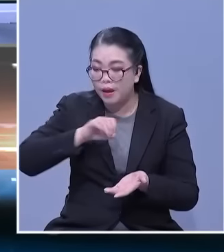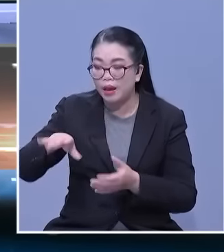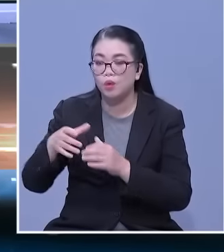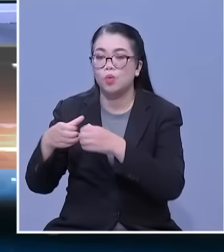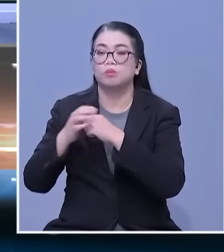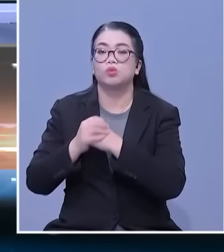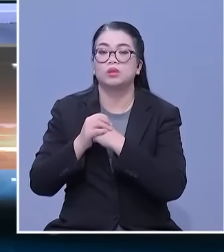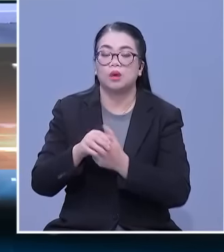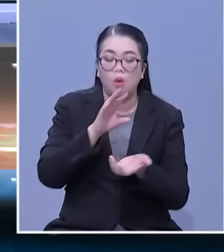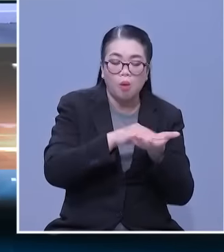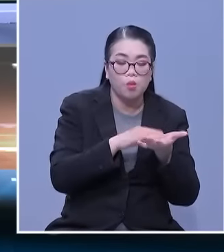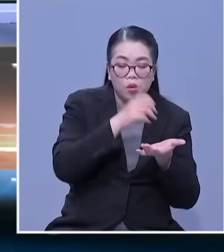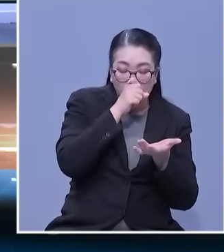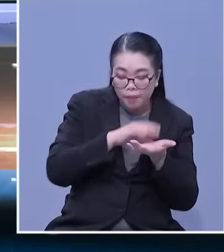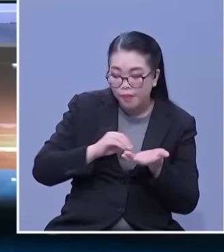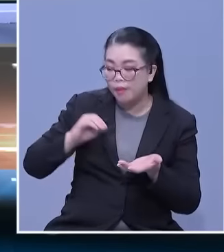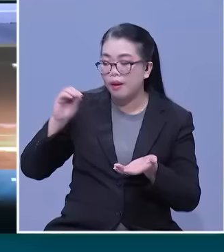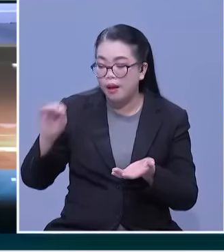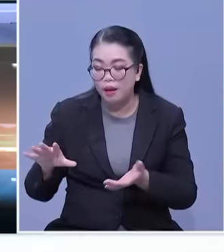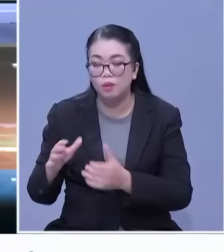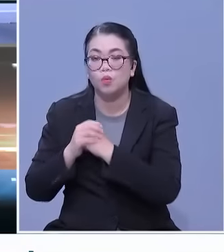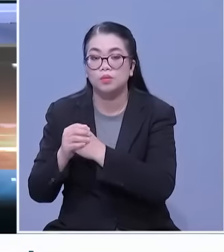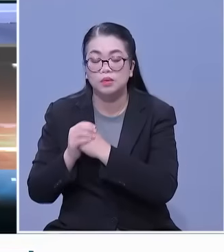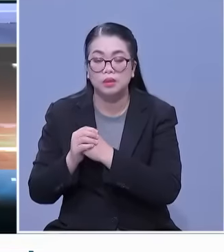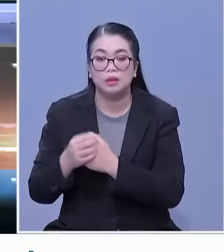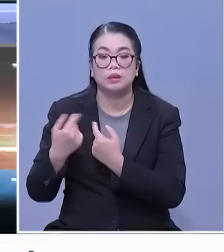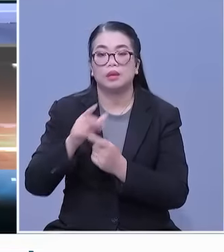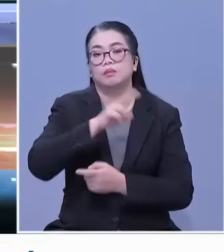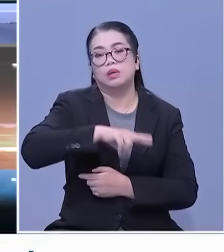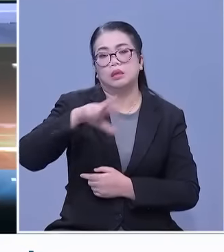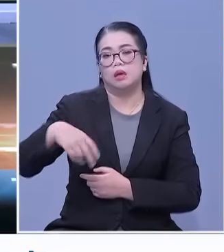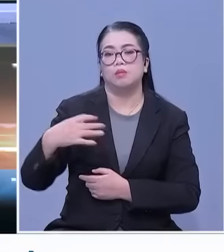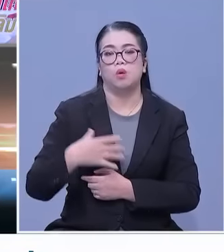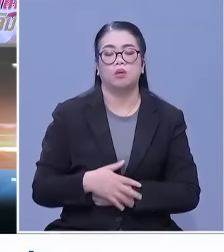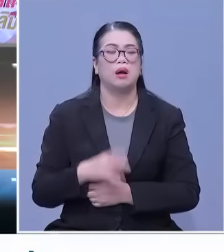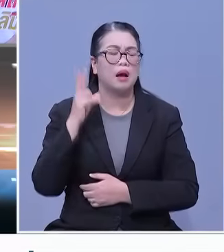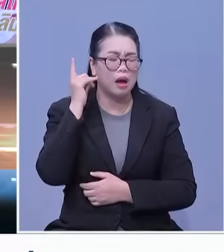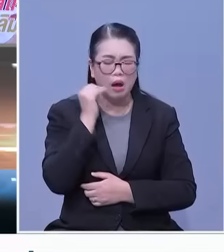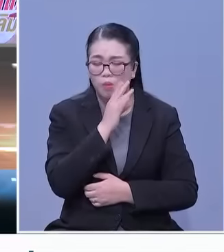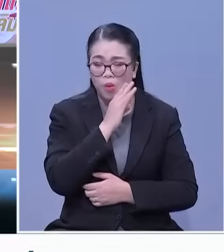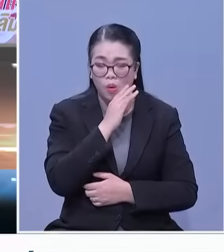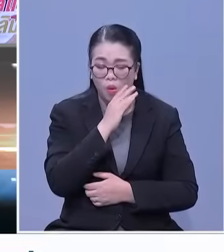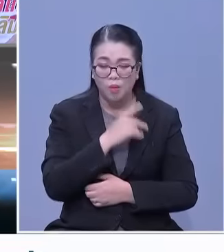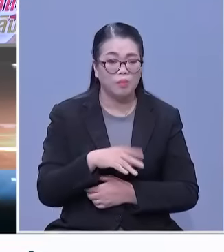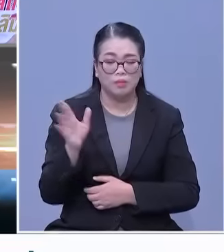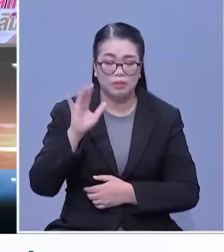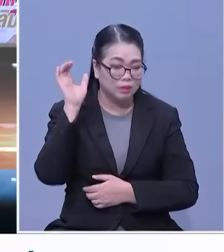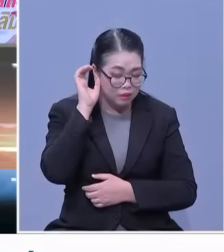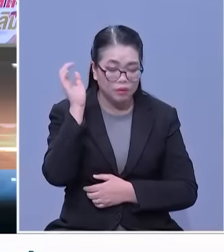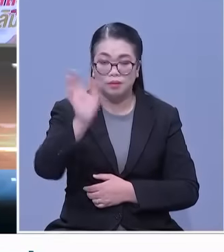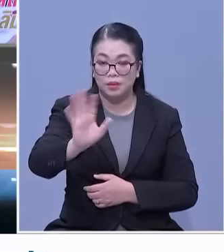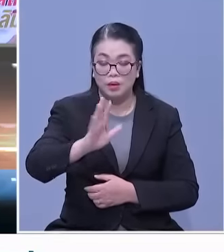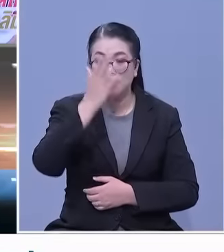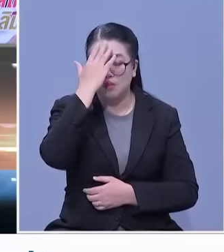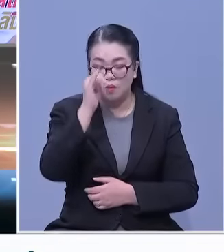เทาเดี๋ยวข้อมูลของเราจะตกไปอยู่ในมือของมิจฉาชีพแต่พรรคเพื่อไทยเขาก็ยืนยันบอกว่าเป็นข่าวปลอมเป็นเฟกนิวส์อย่าไปหลงเชื่อ